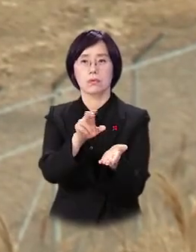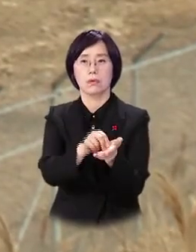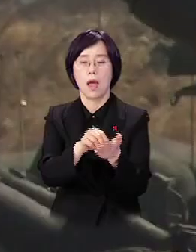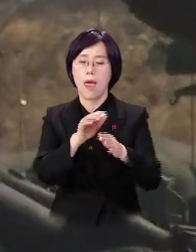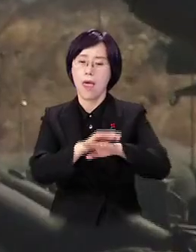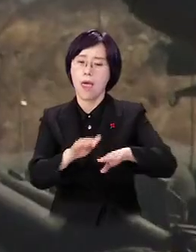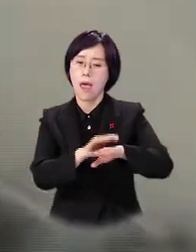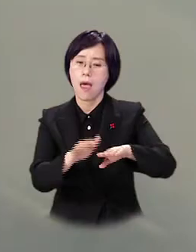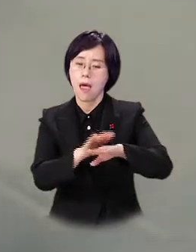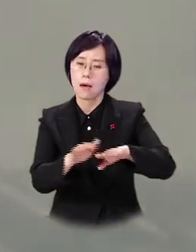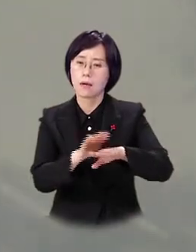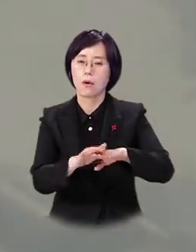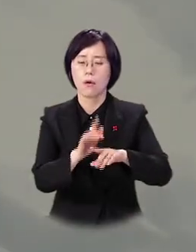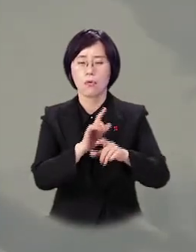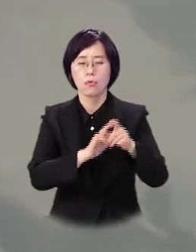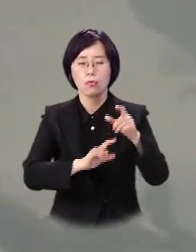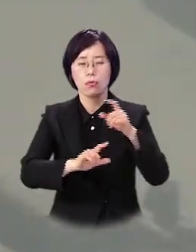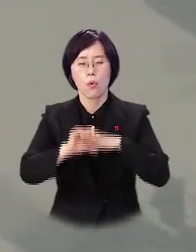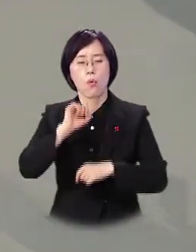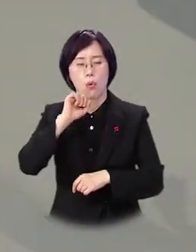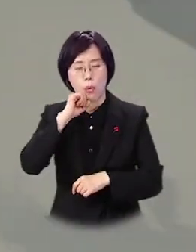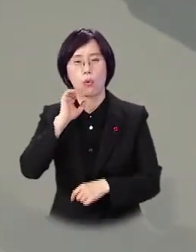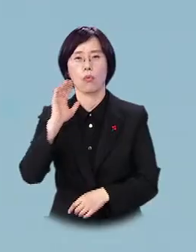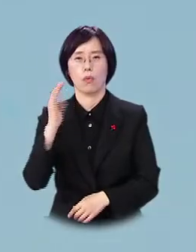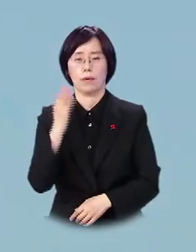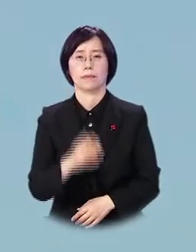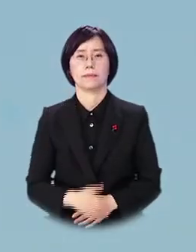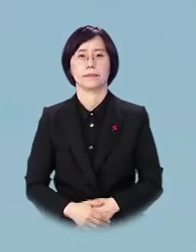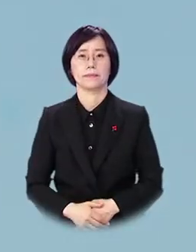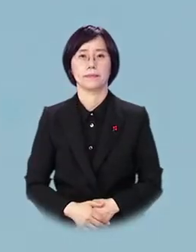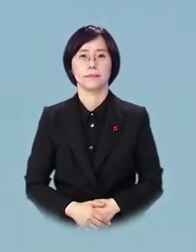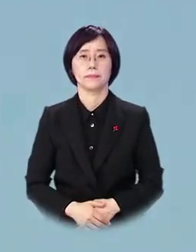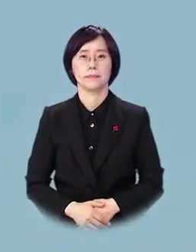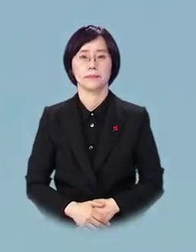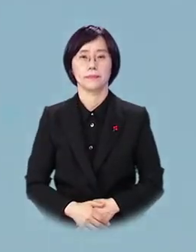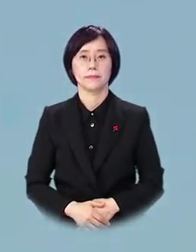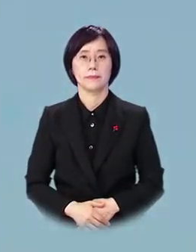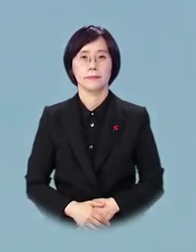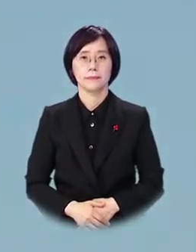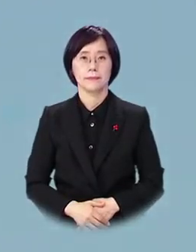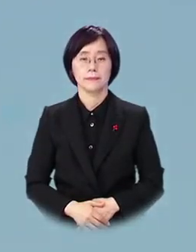해법을 찾기가 더욱더 어려워졌습니다. TBC 박영훈입니다.